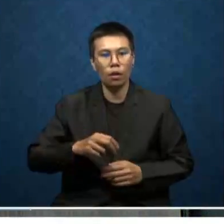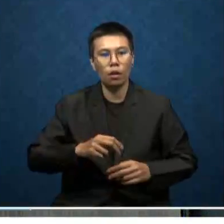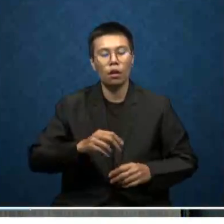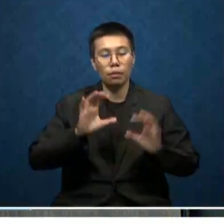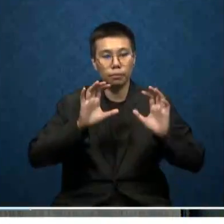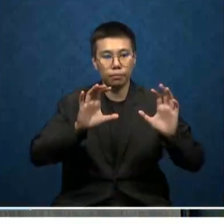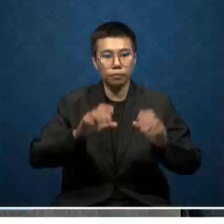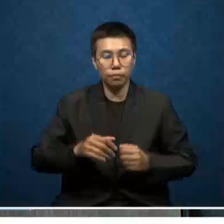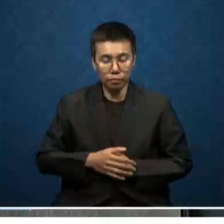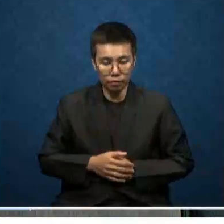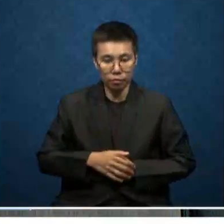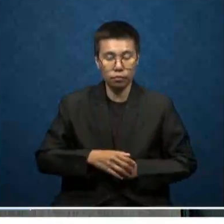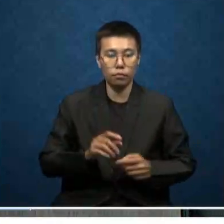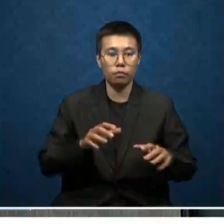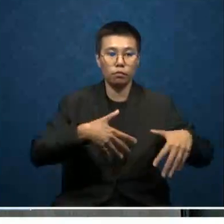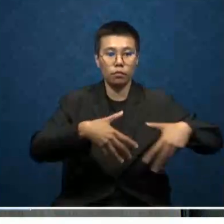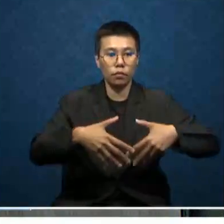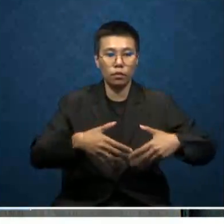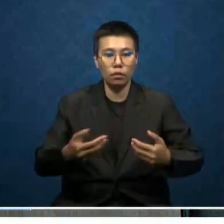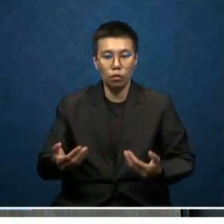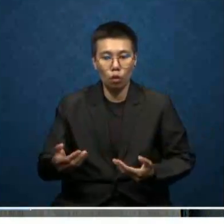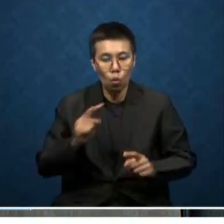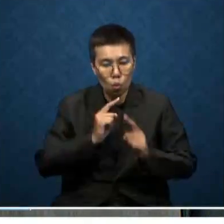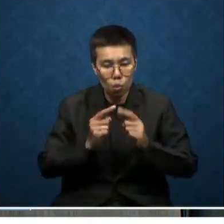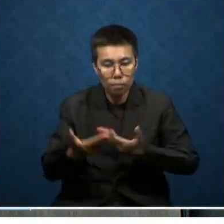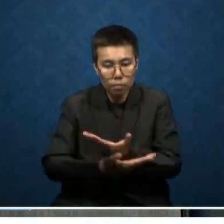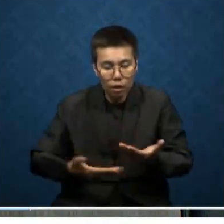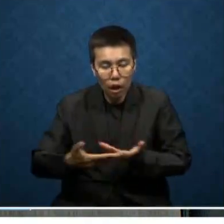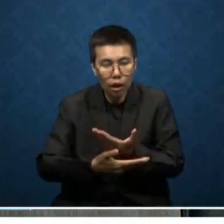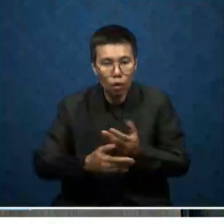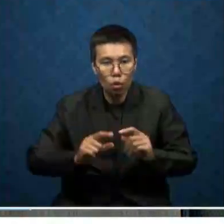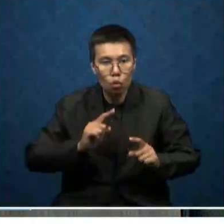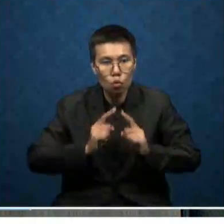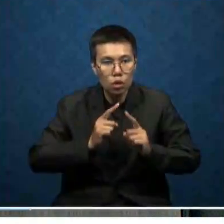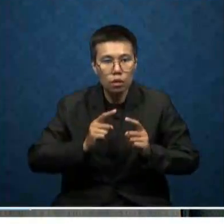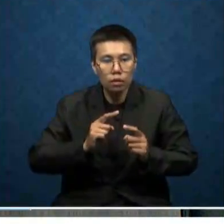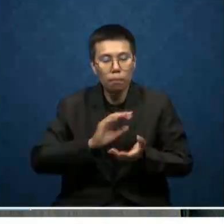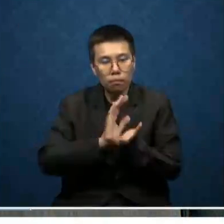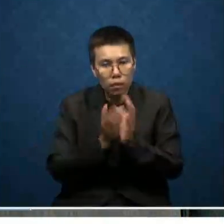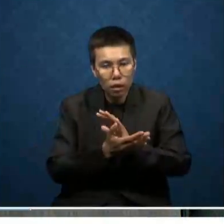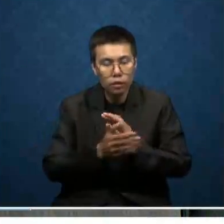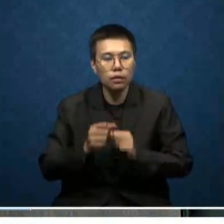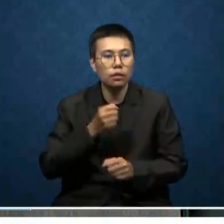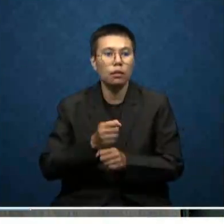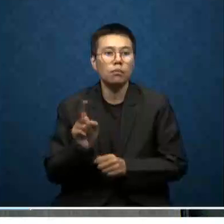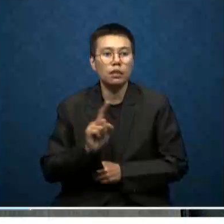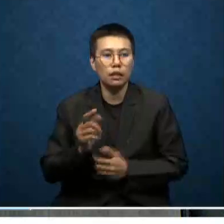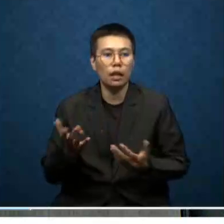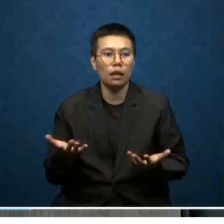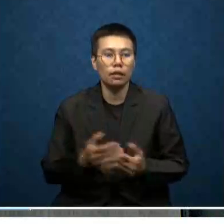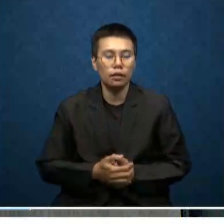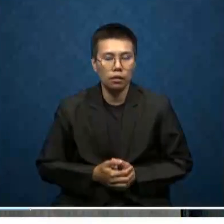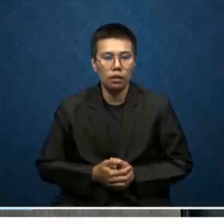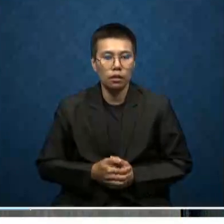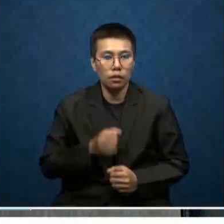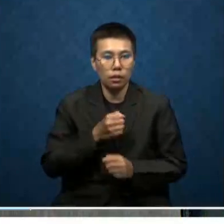ชนเข้ามาร่วมพิจารณาหารือว่าจะปฏิรูปประเด็นต่างๆอย่างไรและในขั้นตอนในกระบวนการ